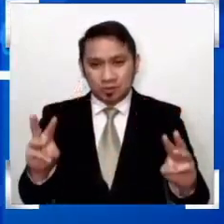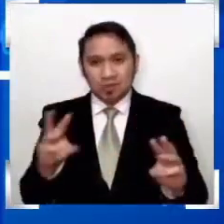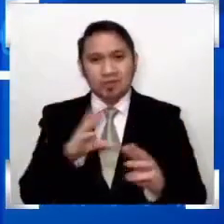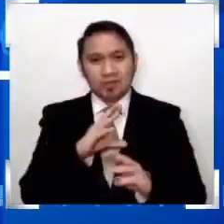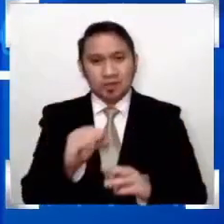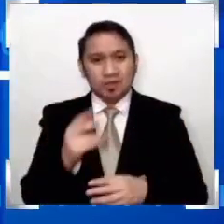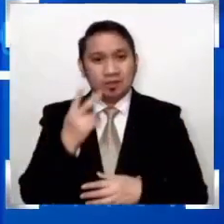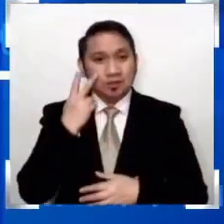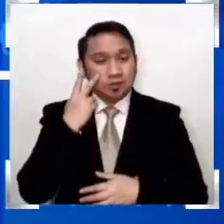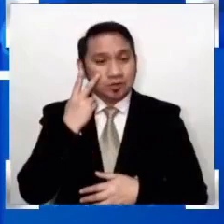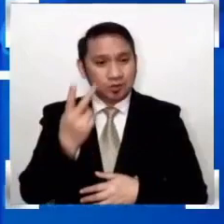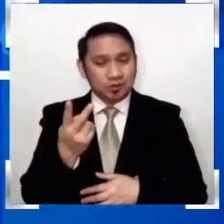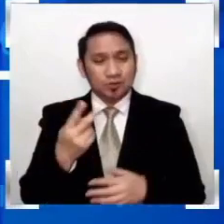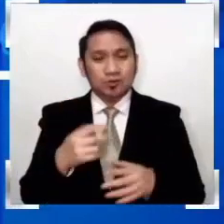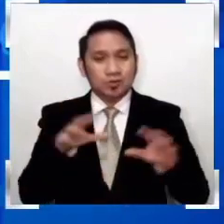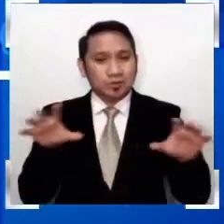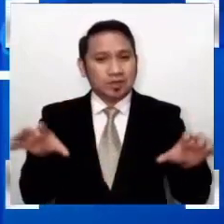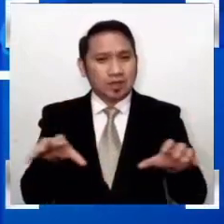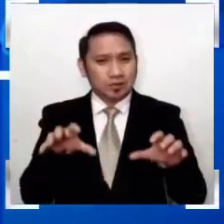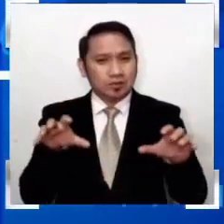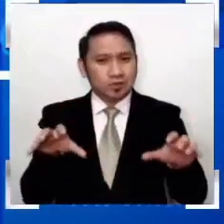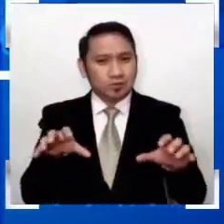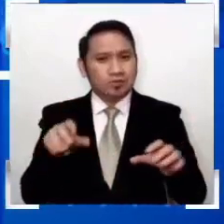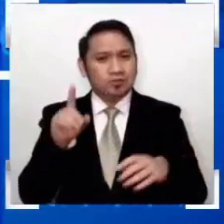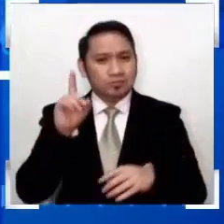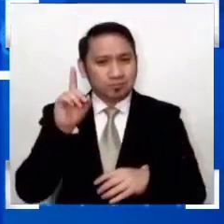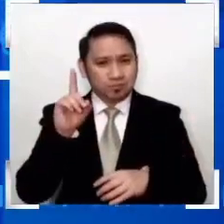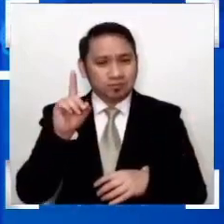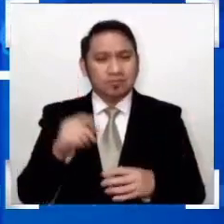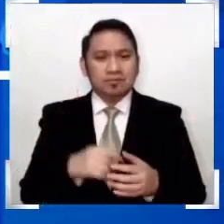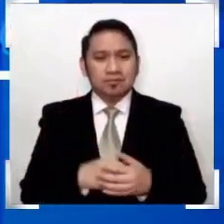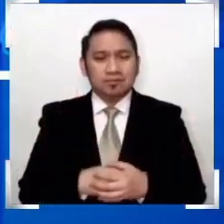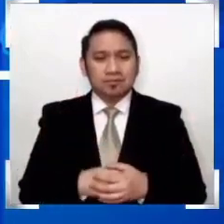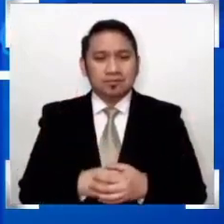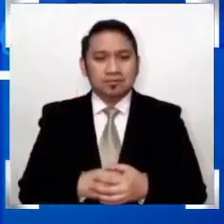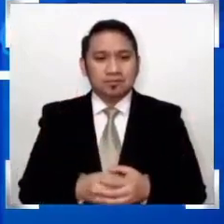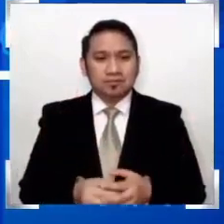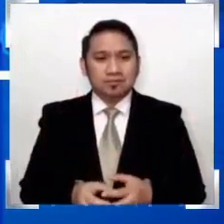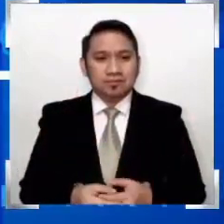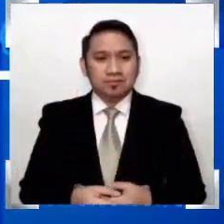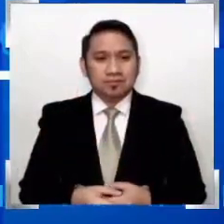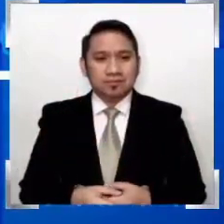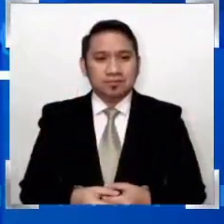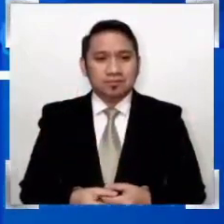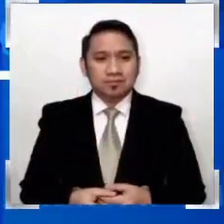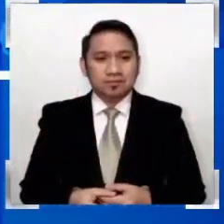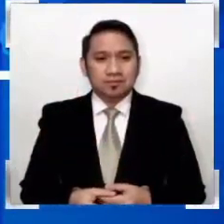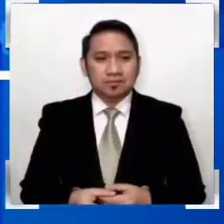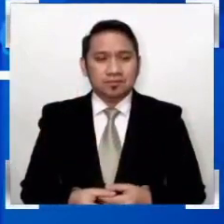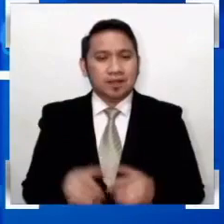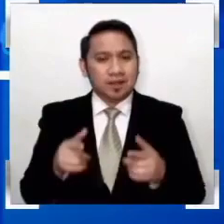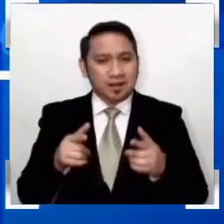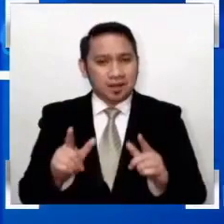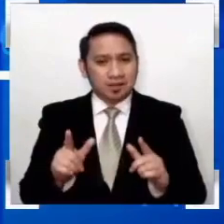mga maaksyong tagpo sa Voltes 5 Legacy. Let's